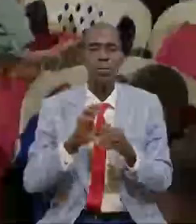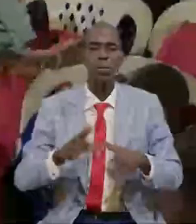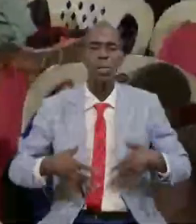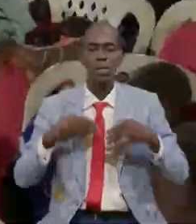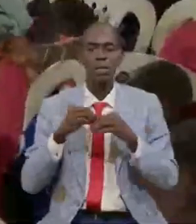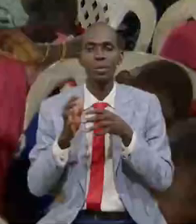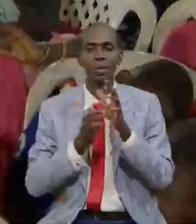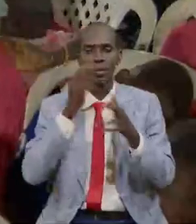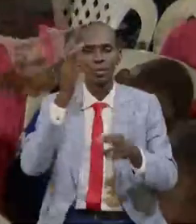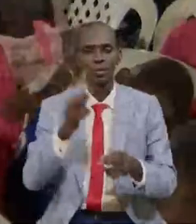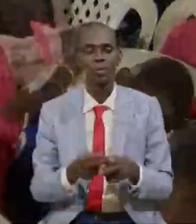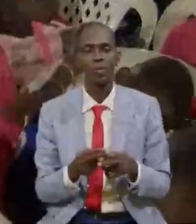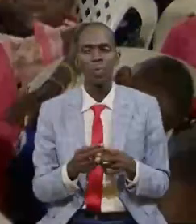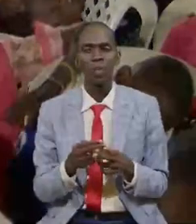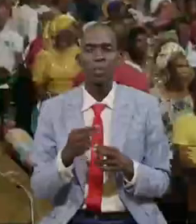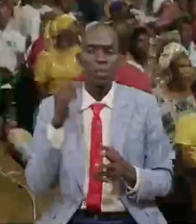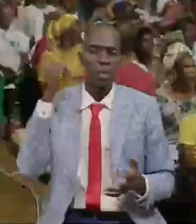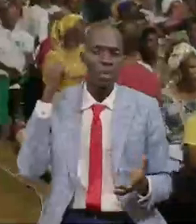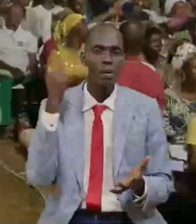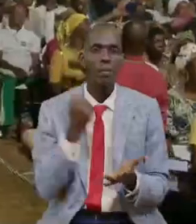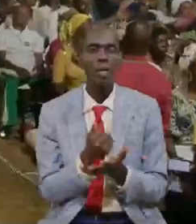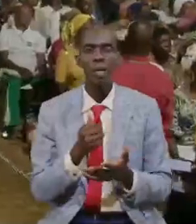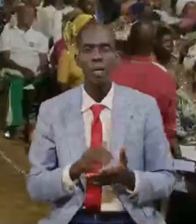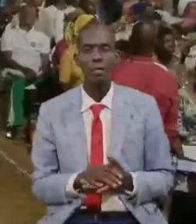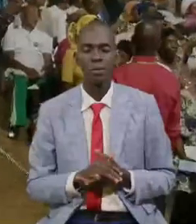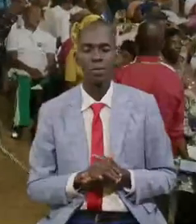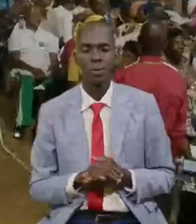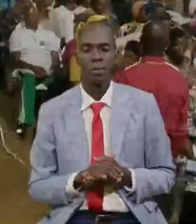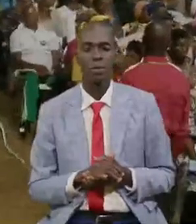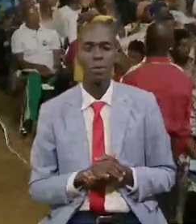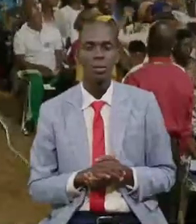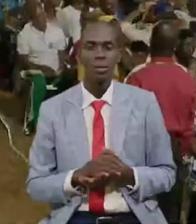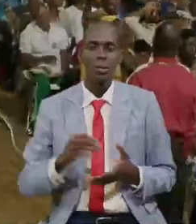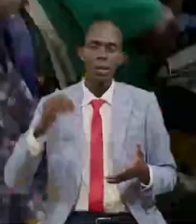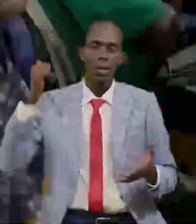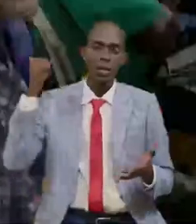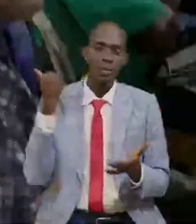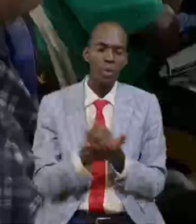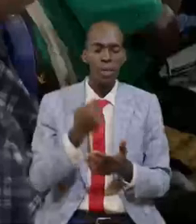de Jésus-Christ. Amen pour moi. Amen pour moi.